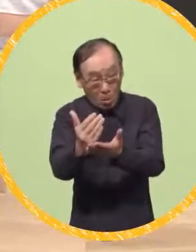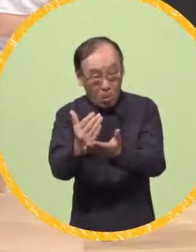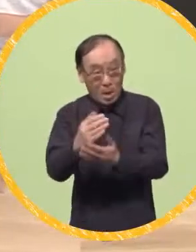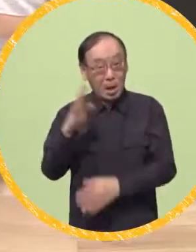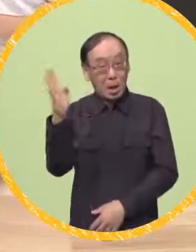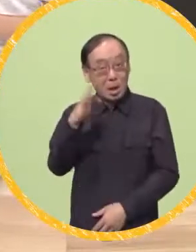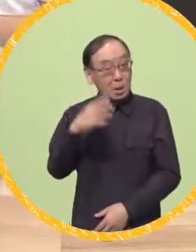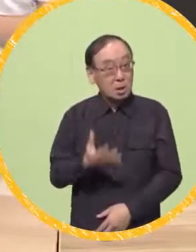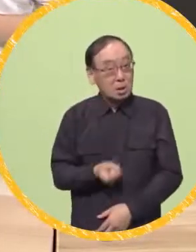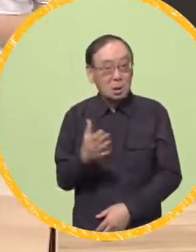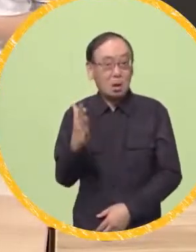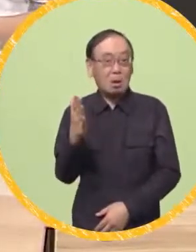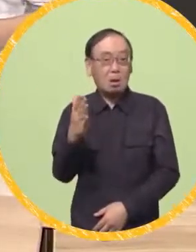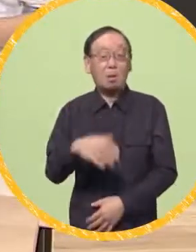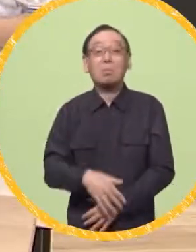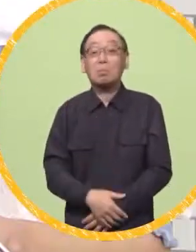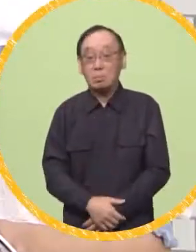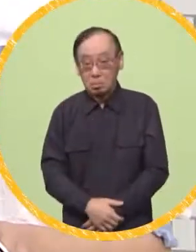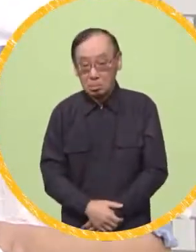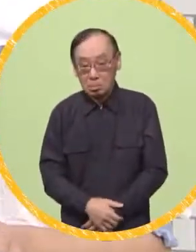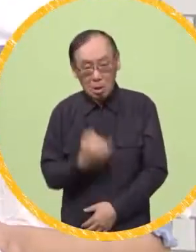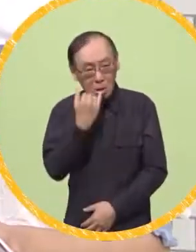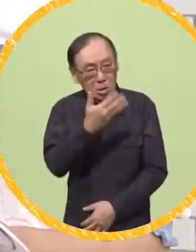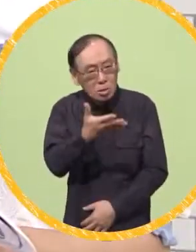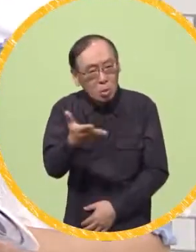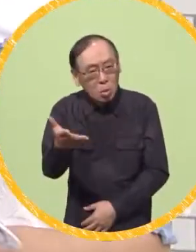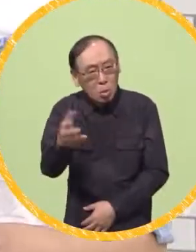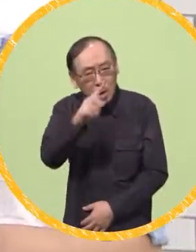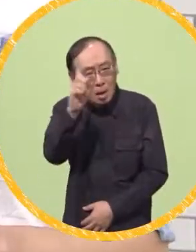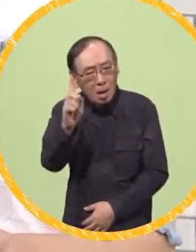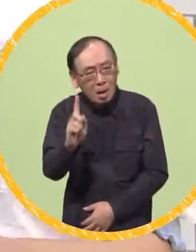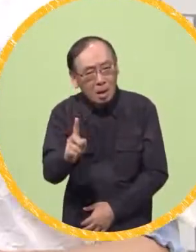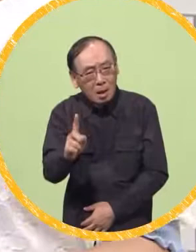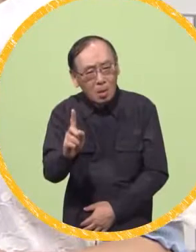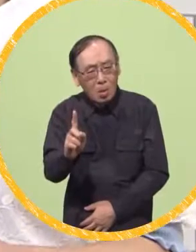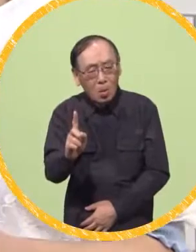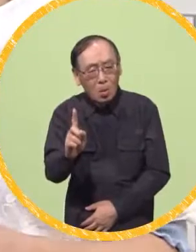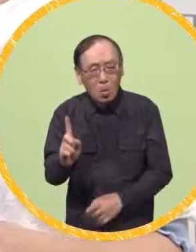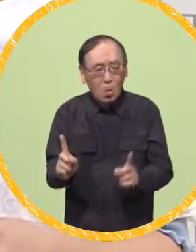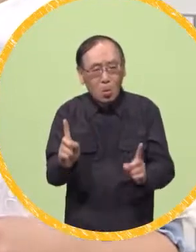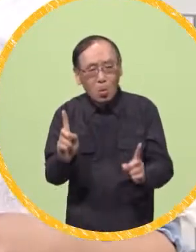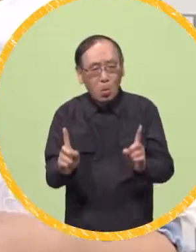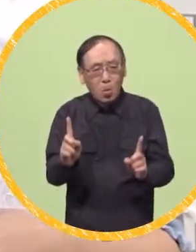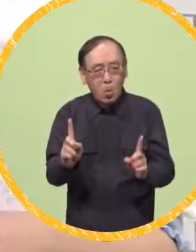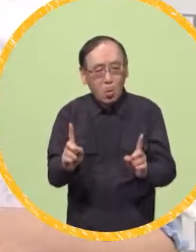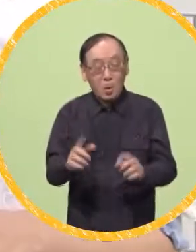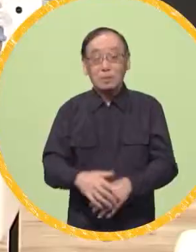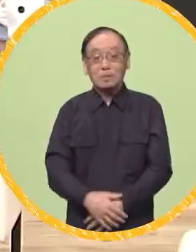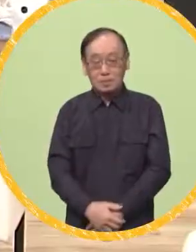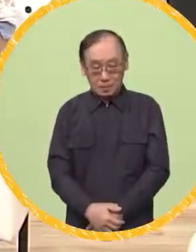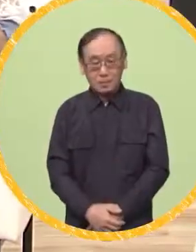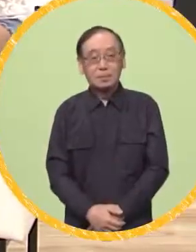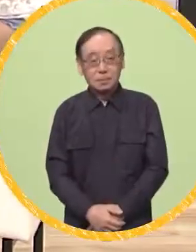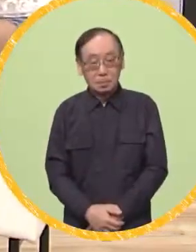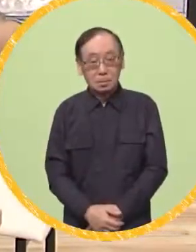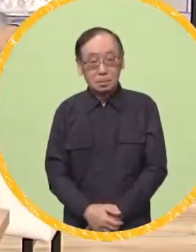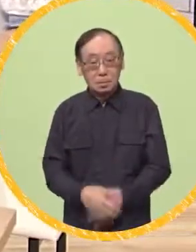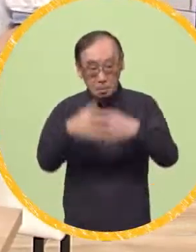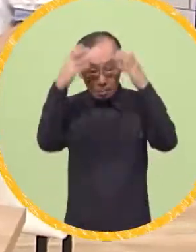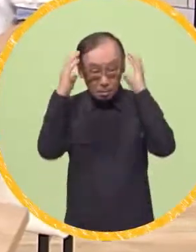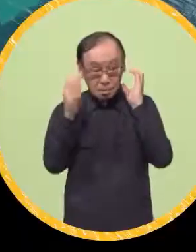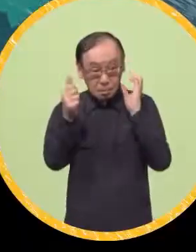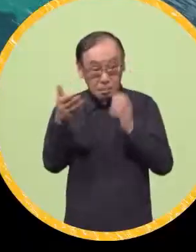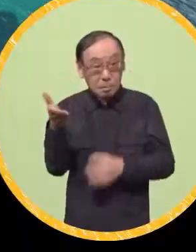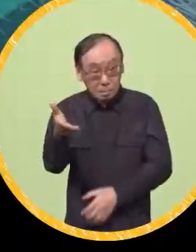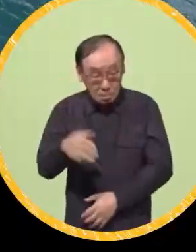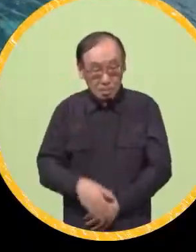だと信じられるんですよねしろながらと言うやろ沿い思ったんですかそれねえよと